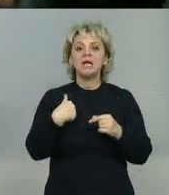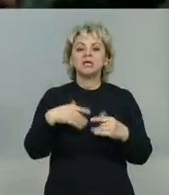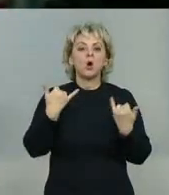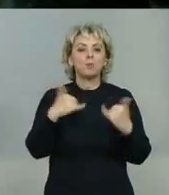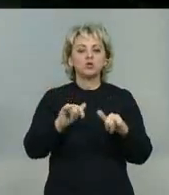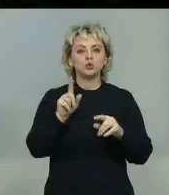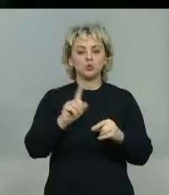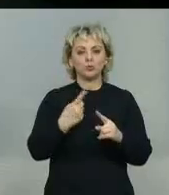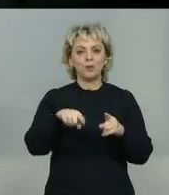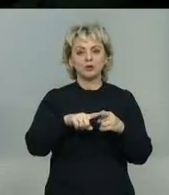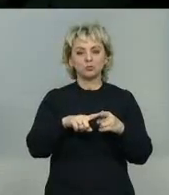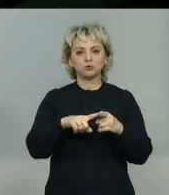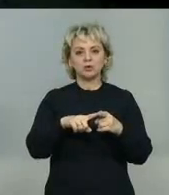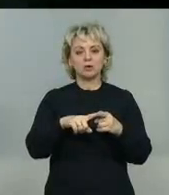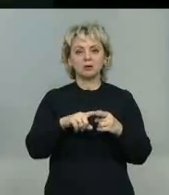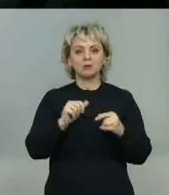потрясен, потому что